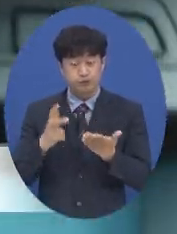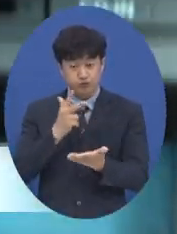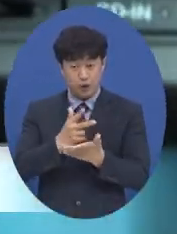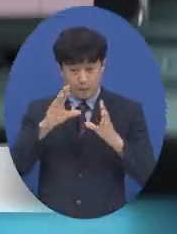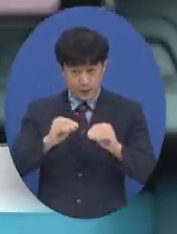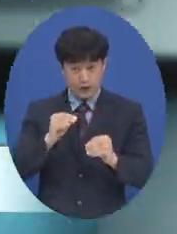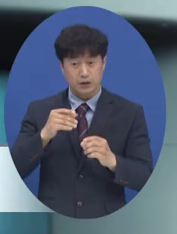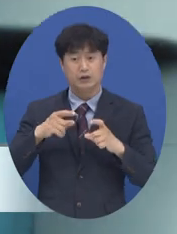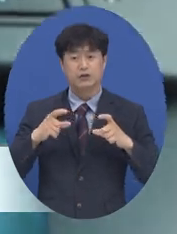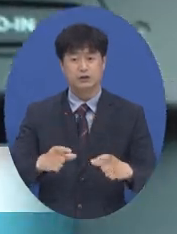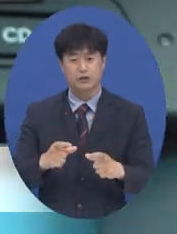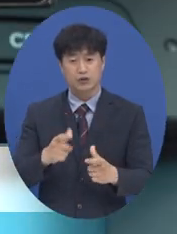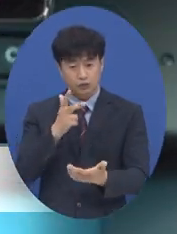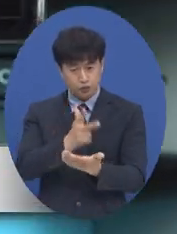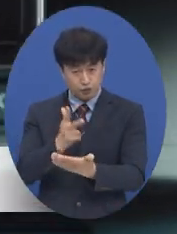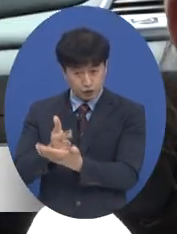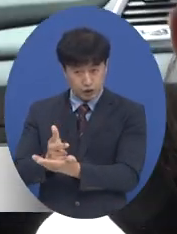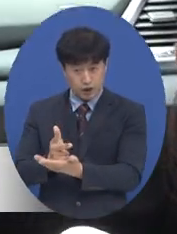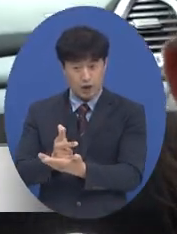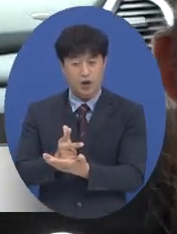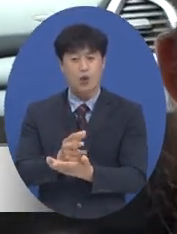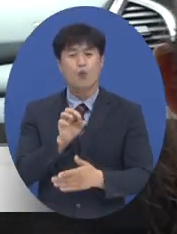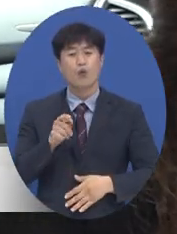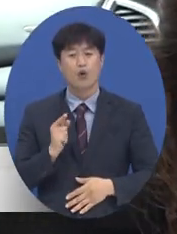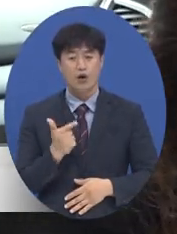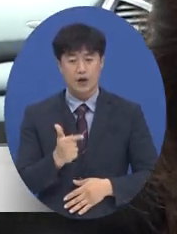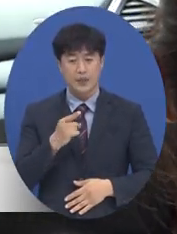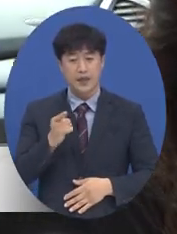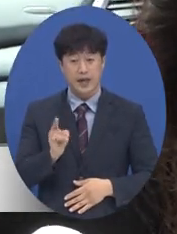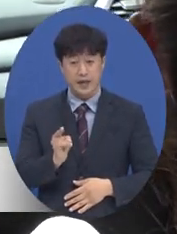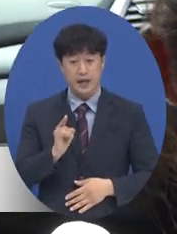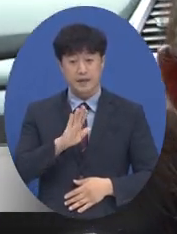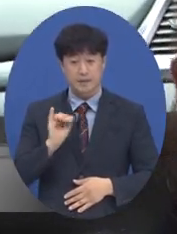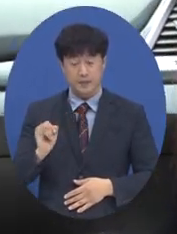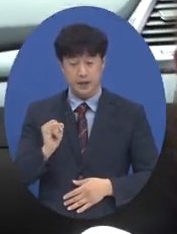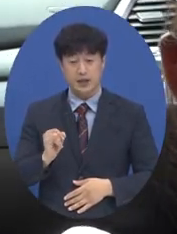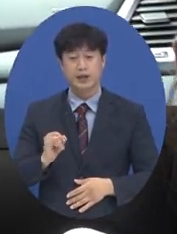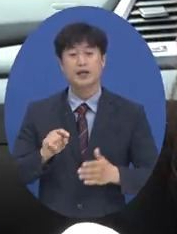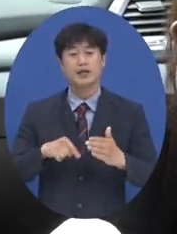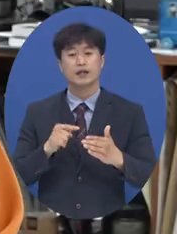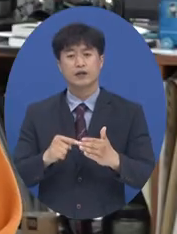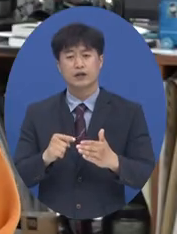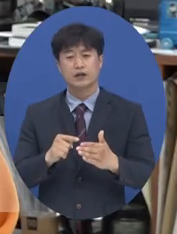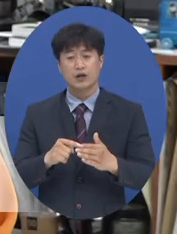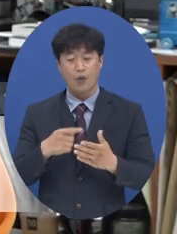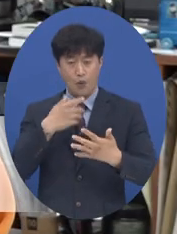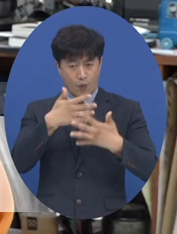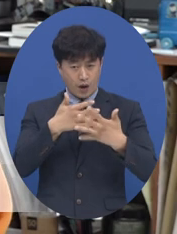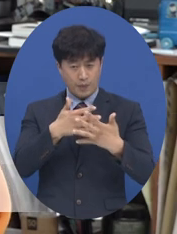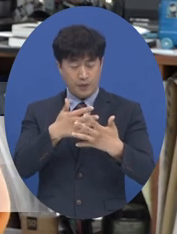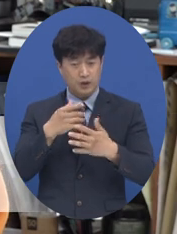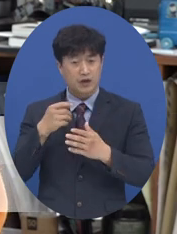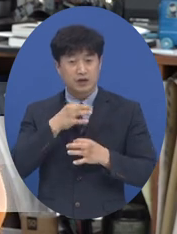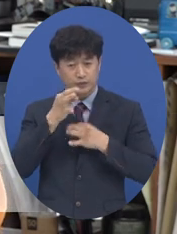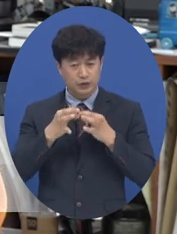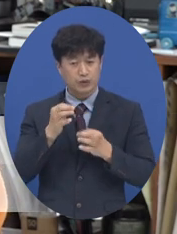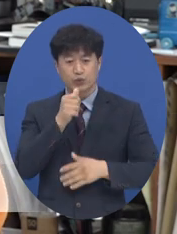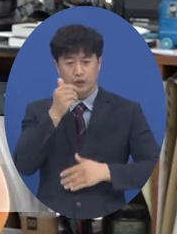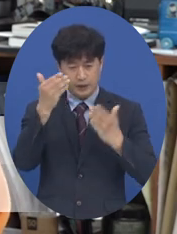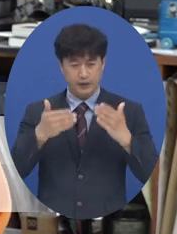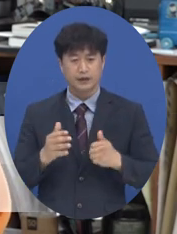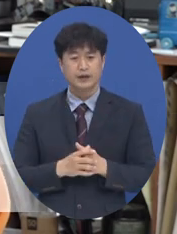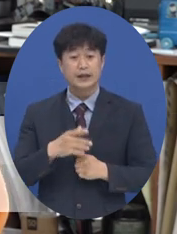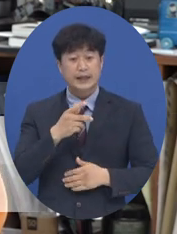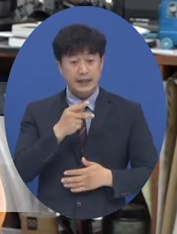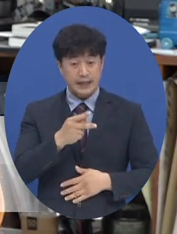주차나 정차를 할 경우 원내비 속 화면과 음성을 통해 안내를 받게 됩니다. KT 원내비와 협업으로